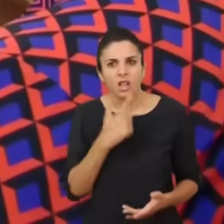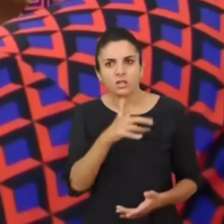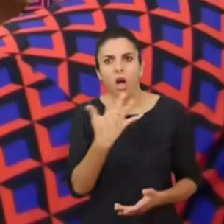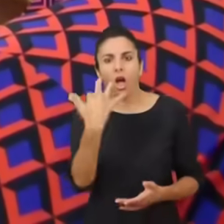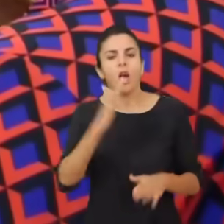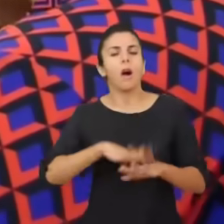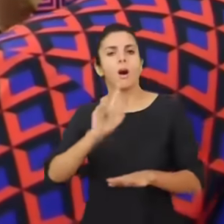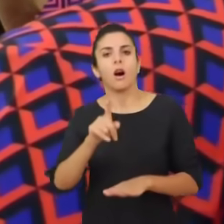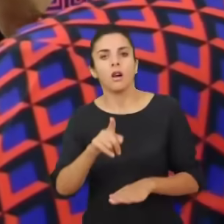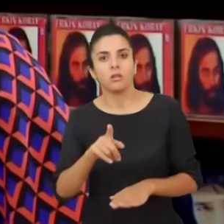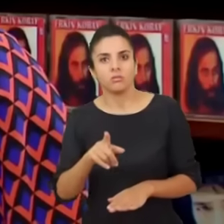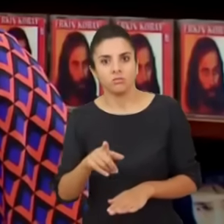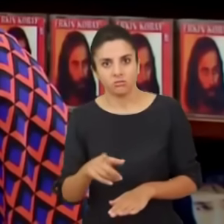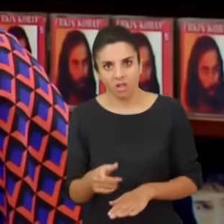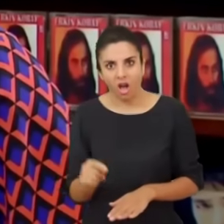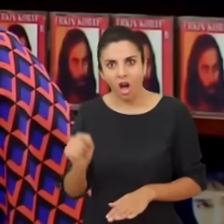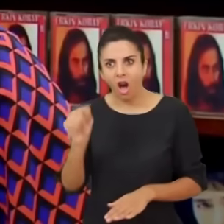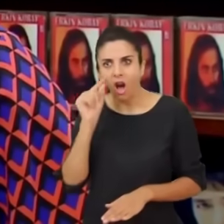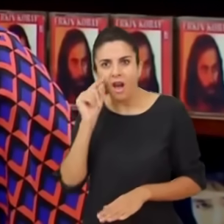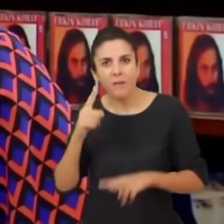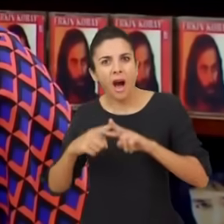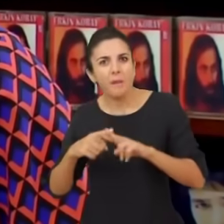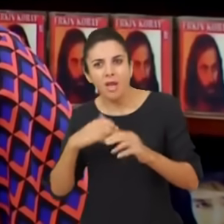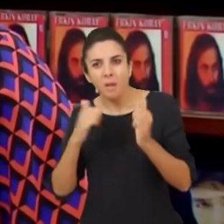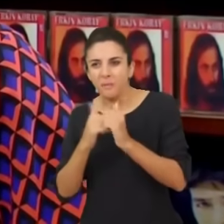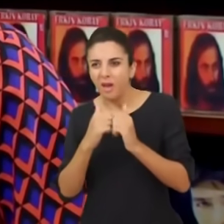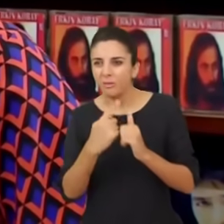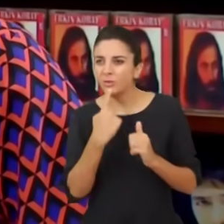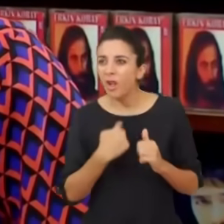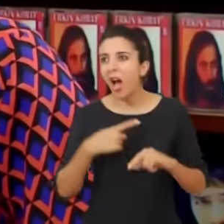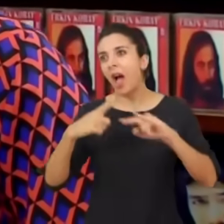Ha. Zaten Ahmet'in yanında da Helga arıyor, Melga arıyor dedin, rezil ettin.